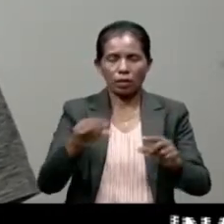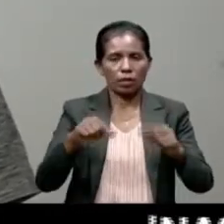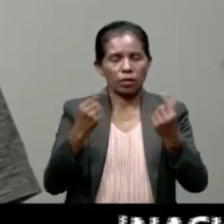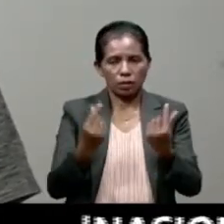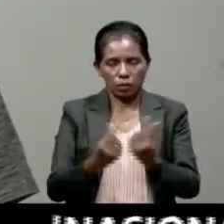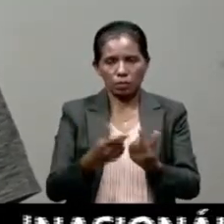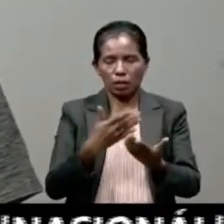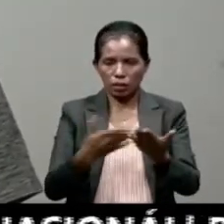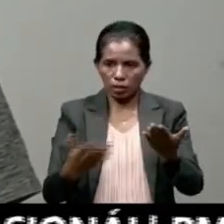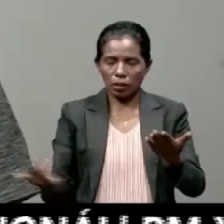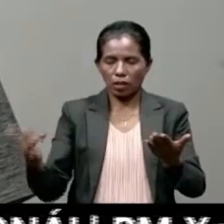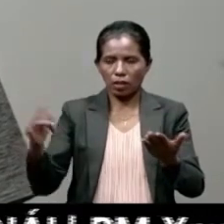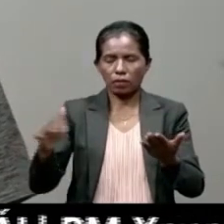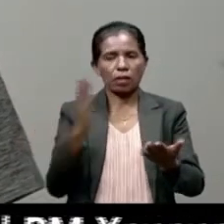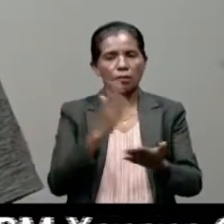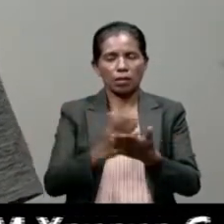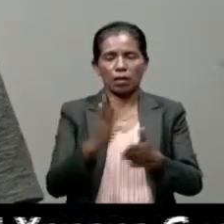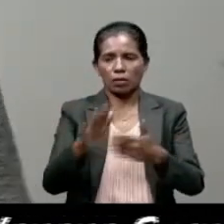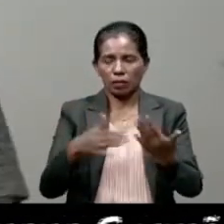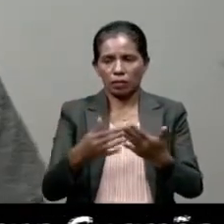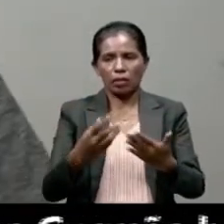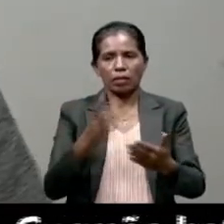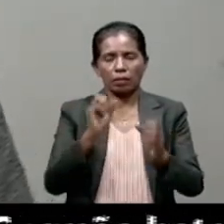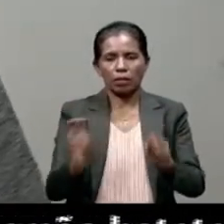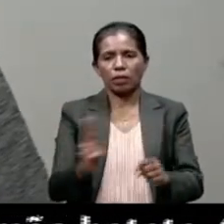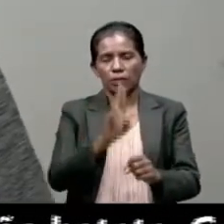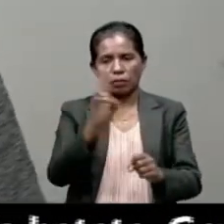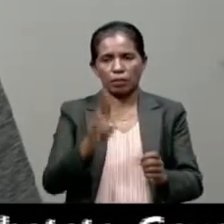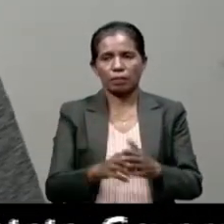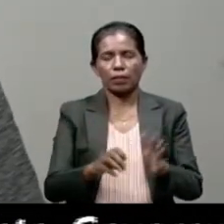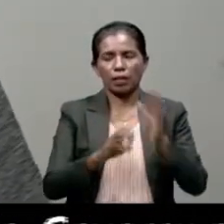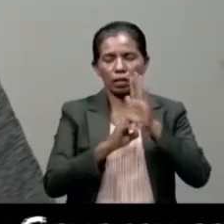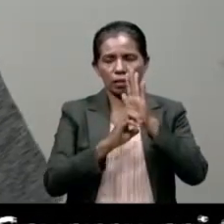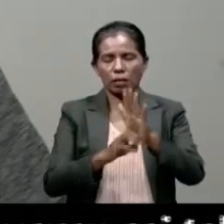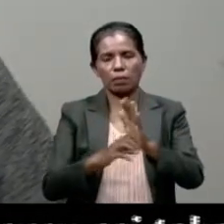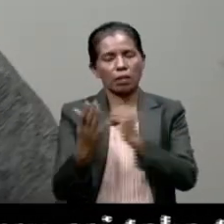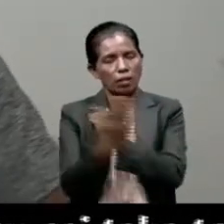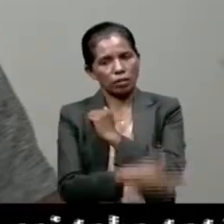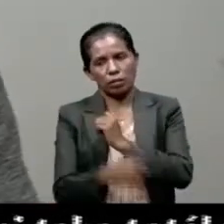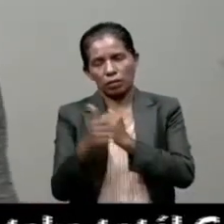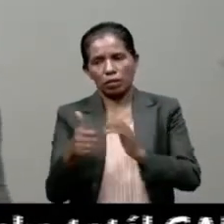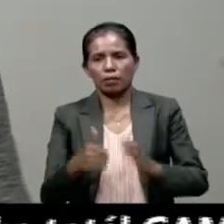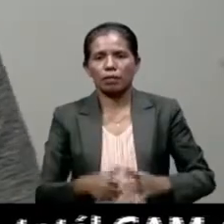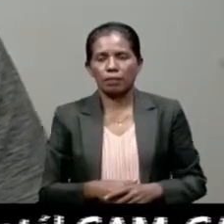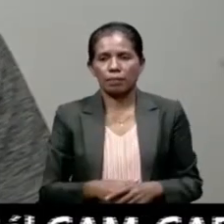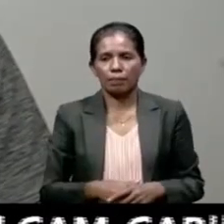equipamento ka esa san preventiva sira ita nebe ma bele usa por exemplo ane sendia na san selo